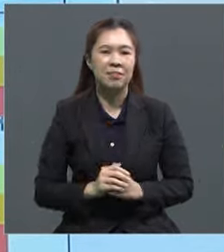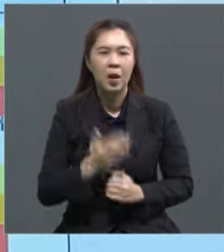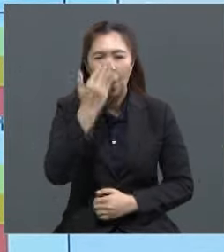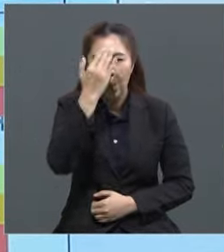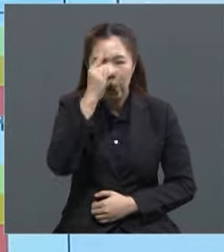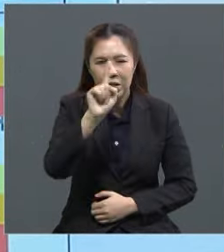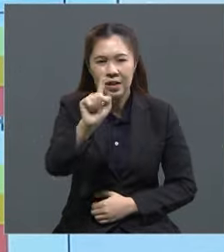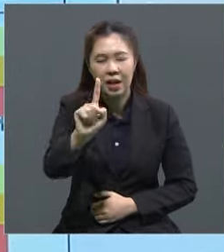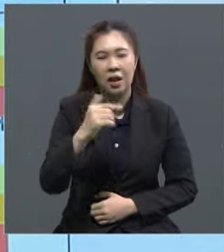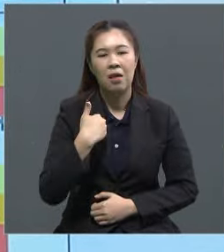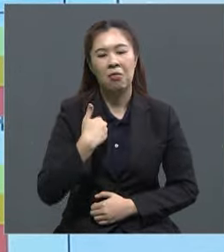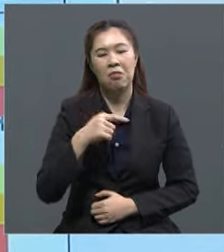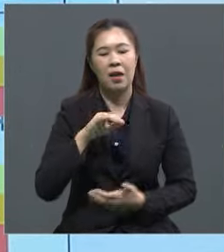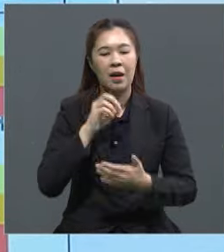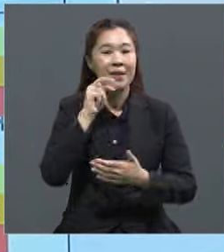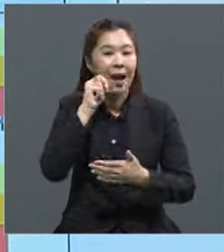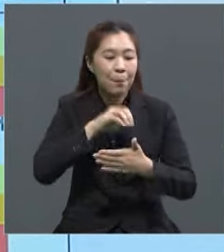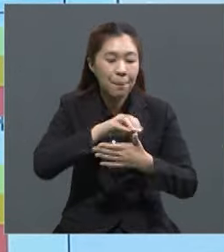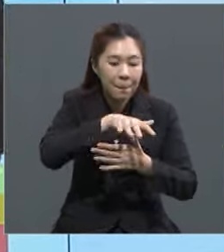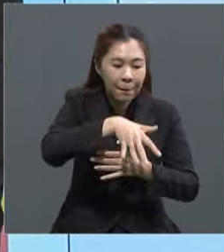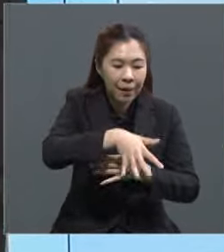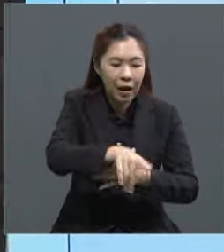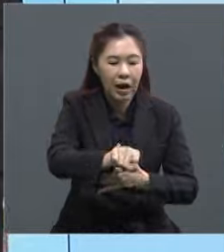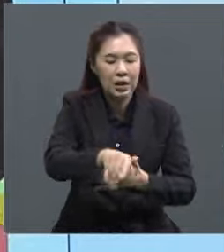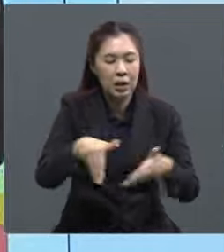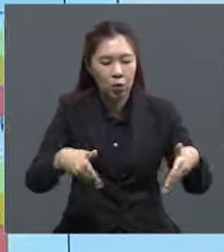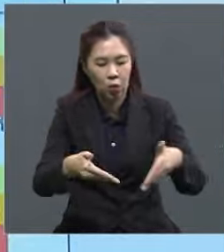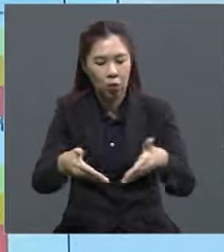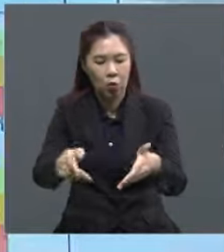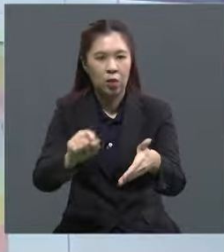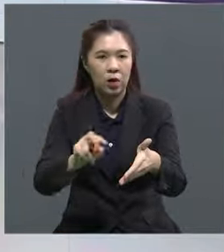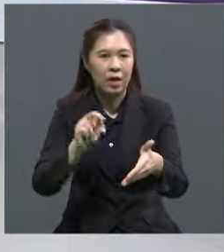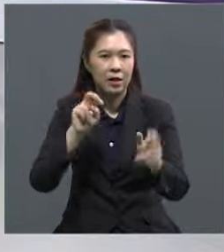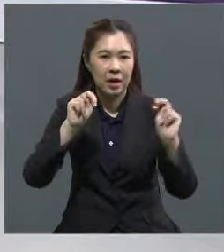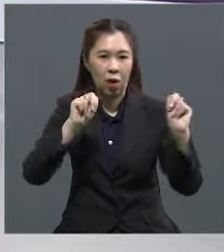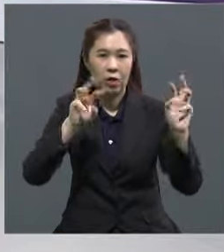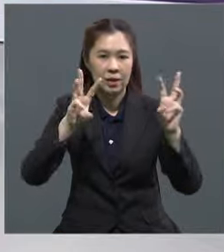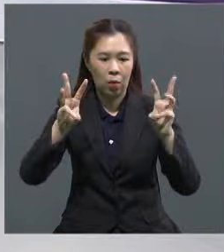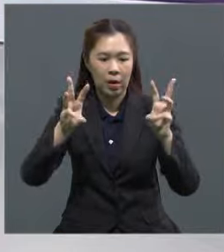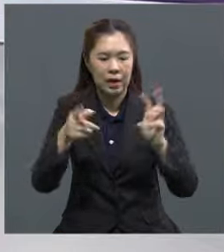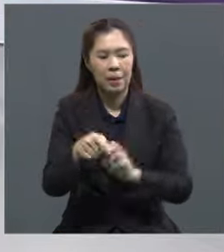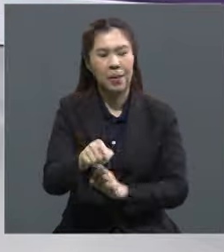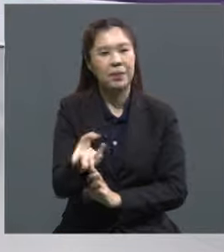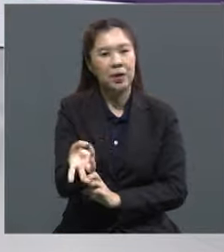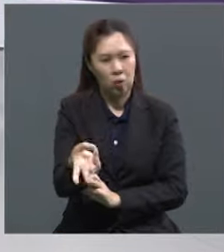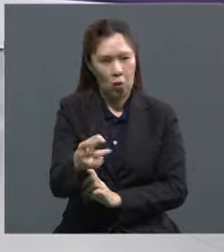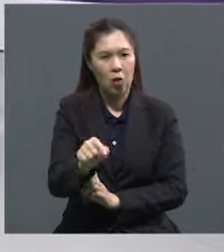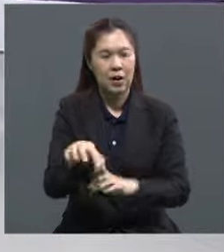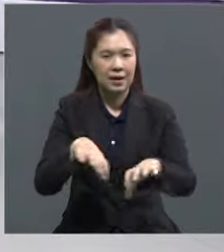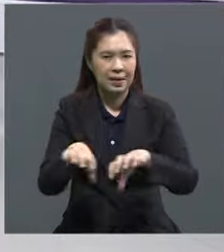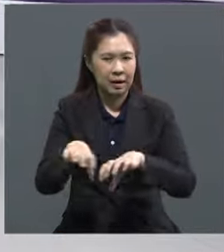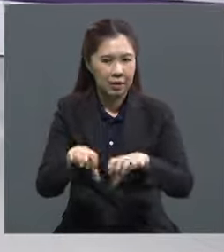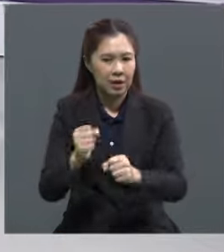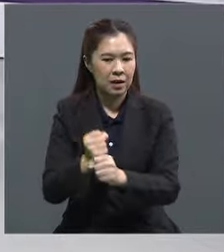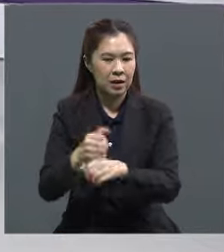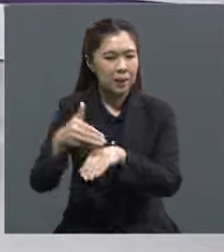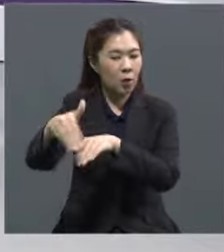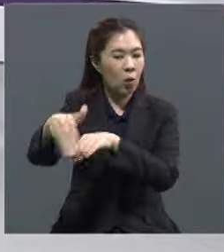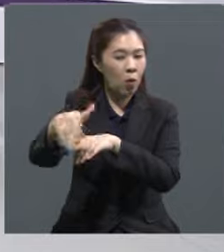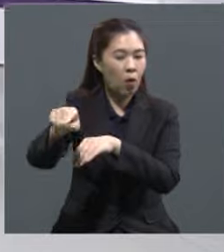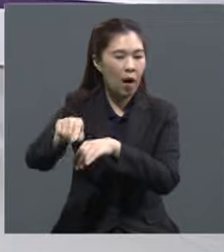ให้น้ำมาตรงจังหวัดนครสวรรค์เนี่ยให้เหลือน้อยที่สุดเท่าที่จะเป็นไปได้เพื่อที่จะบริหารจัดการให้ระบายท้ายเขื่อนจ้า